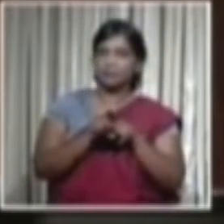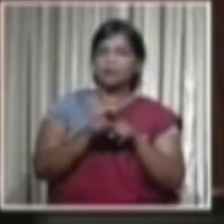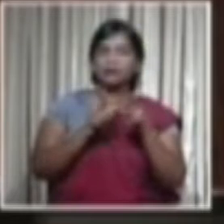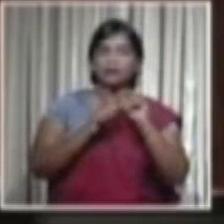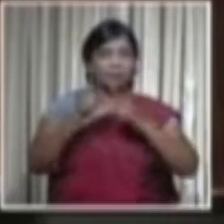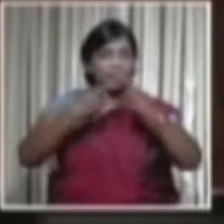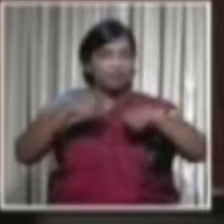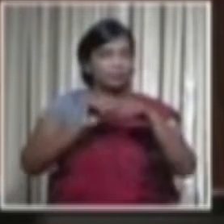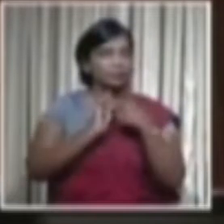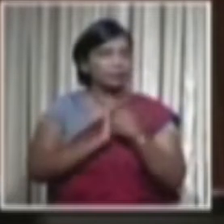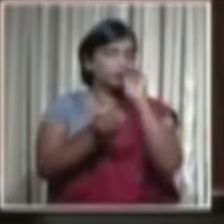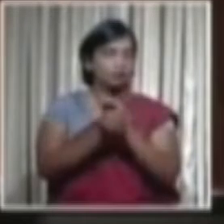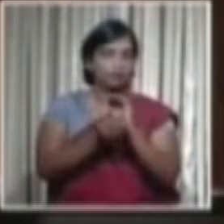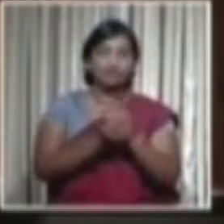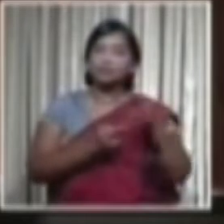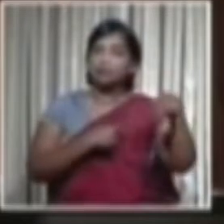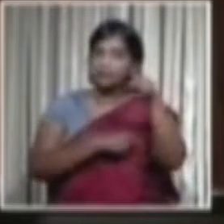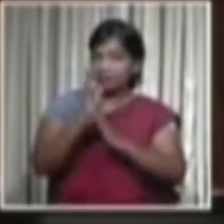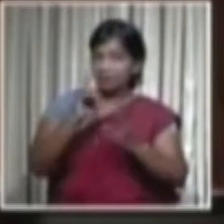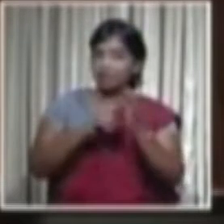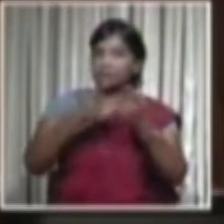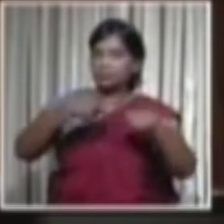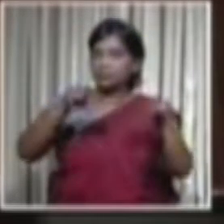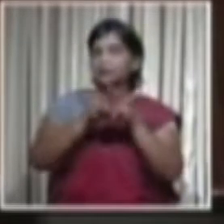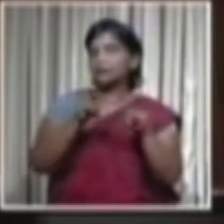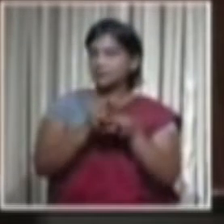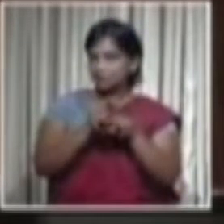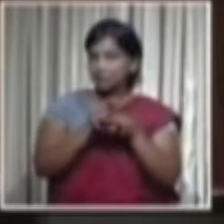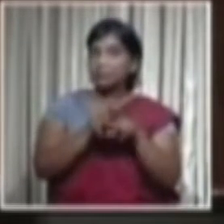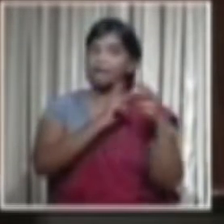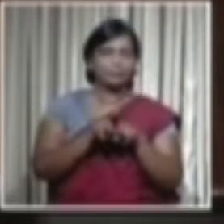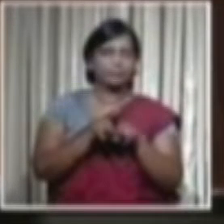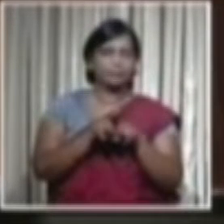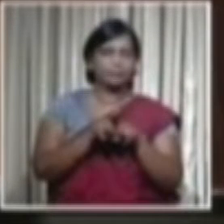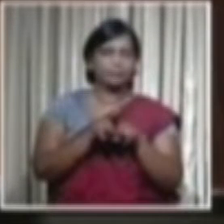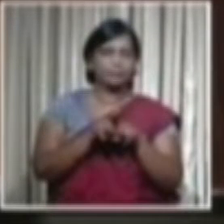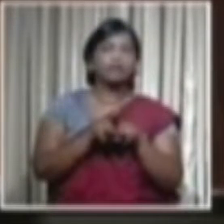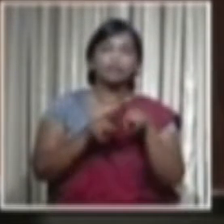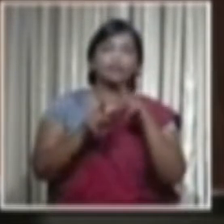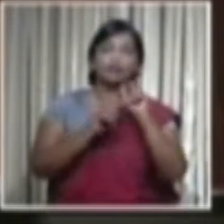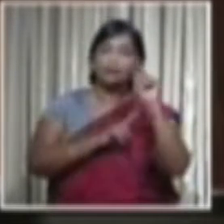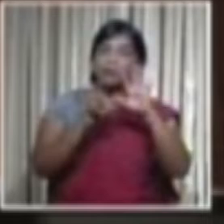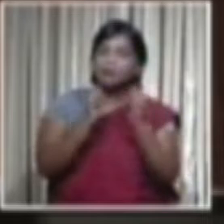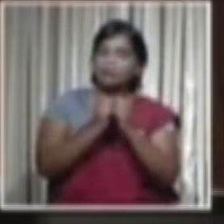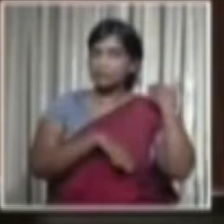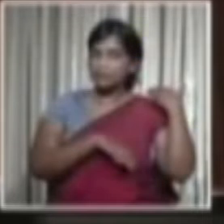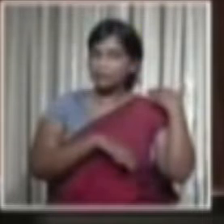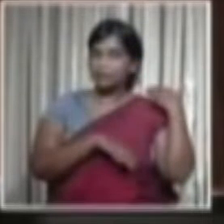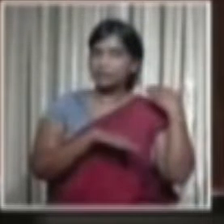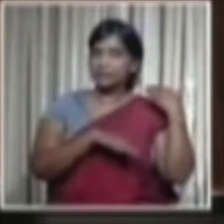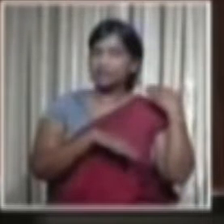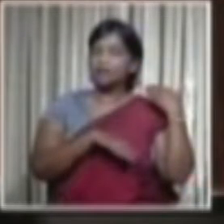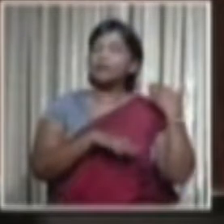ගෞරවය රැකීමට තමුන්නාන්සලා මන්ත්‍රීවරු හැටියටත් ඒ වගේම වගකීම් පුරවැසියන් හැටියටත් සහයෝගය ලබා දීම ඉතාම වැදගත් වෙනවා.